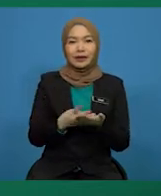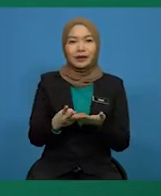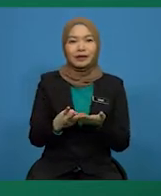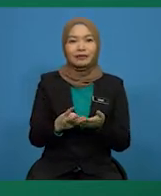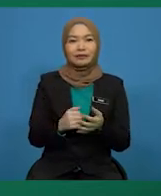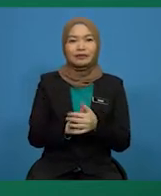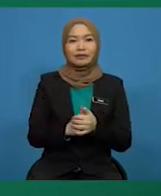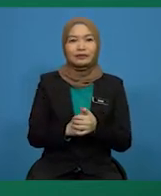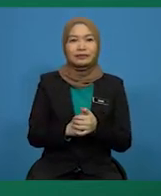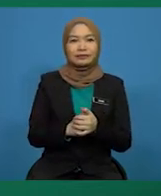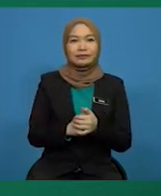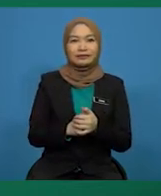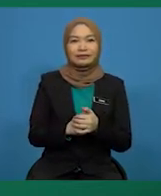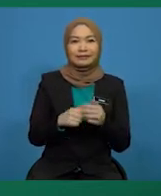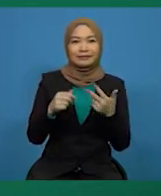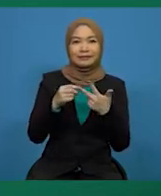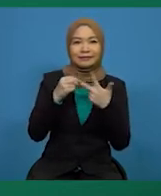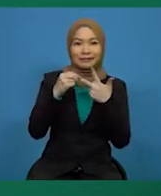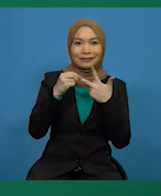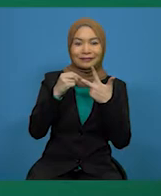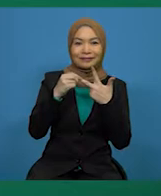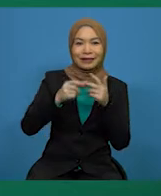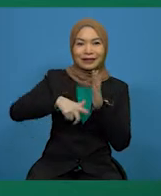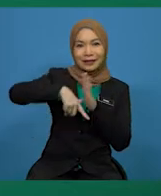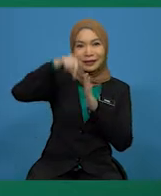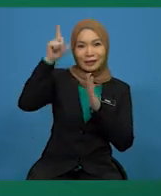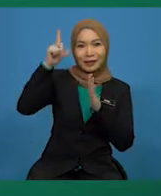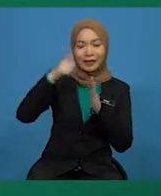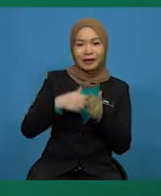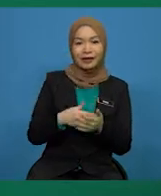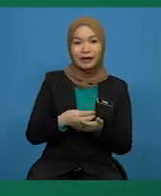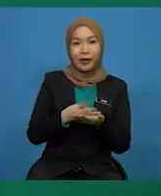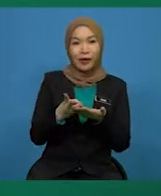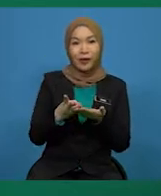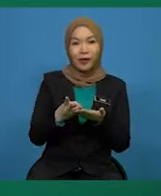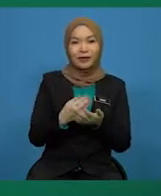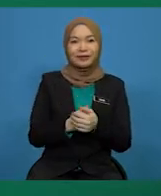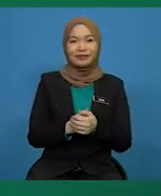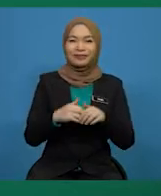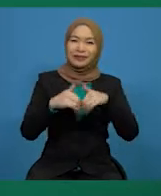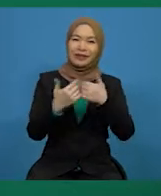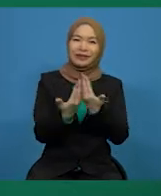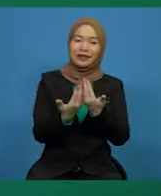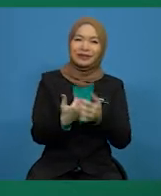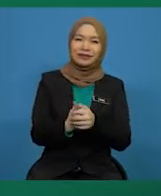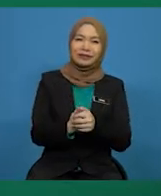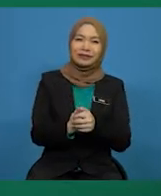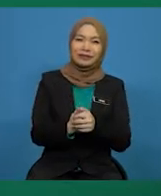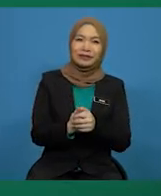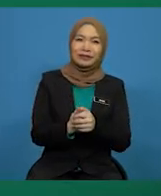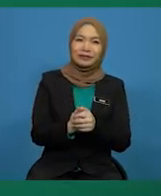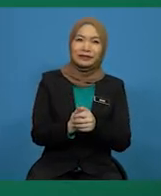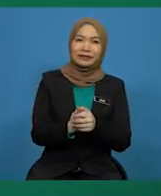Situasi ketiga, berlakunya lebihan penawaran wang. Apakah kesannya pula? Jadi, kadar